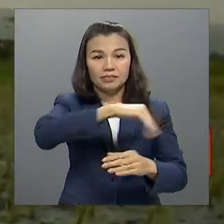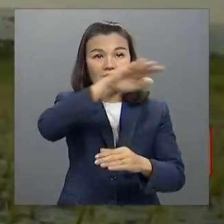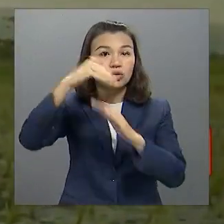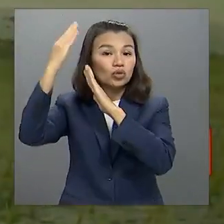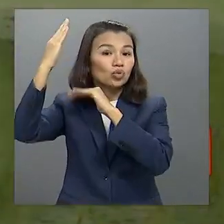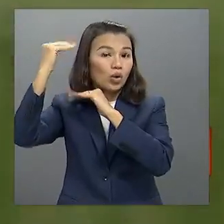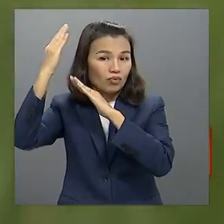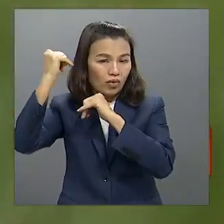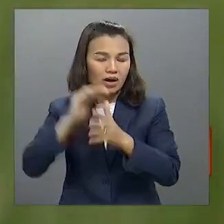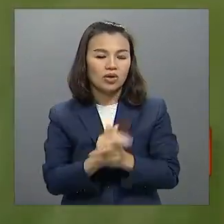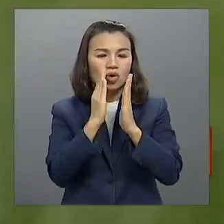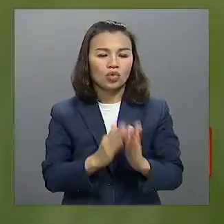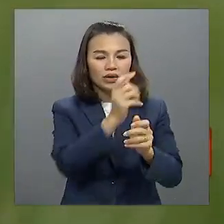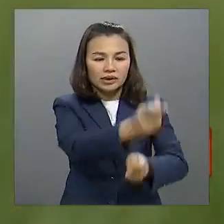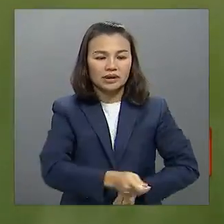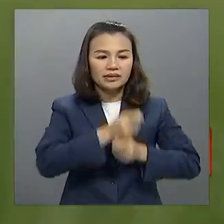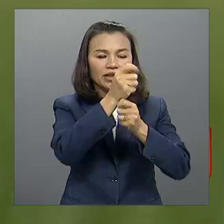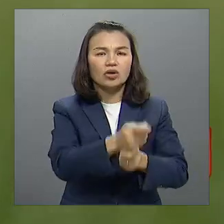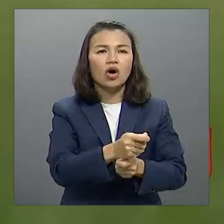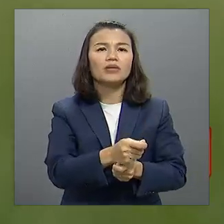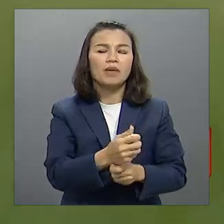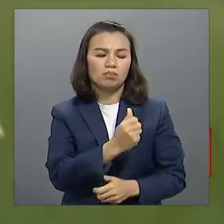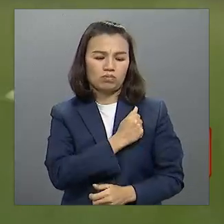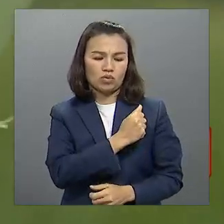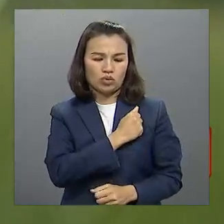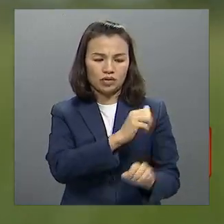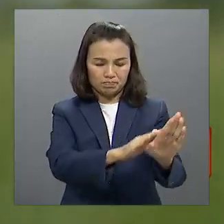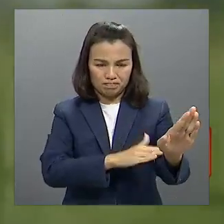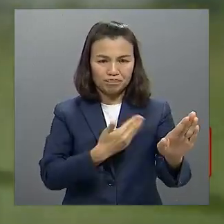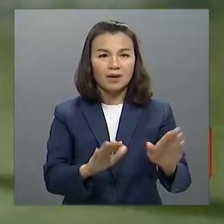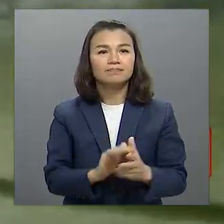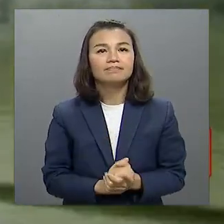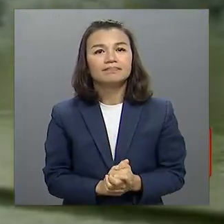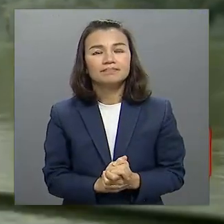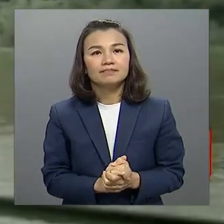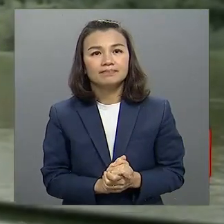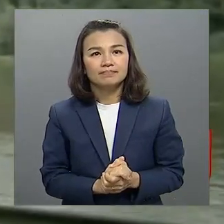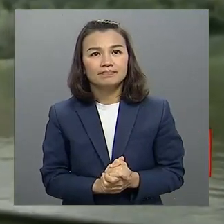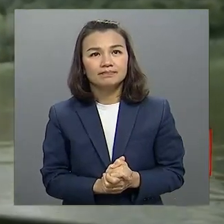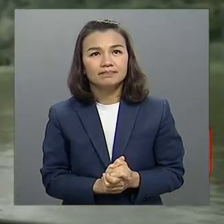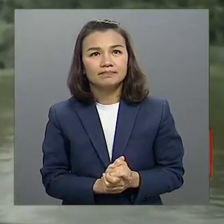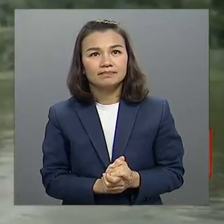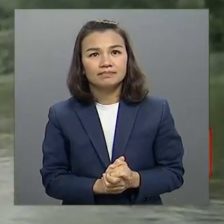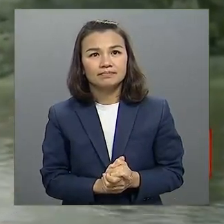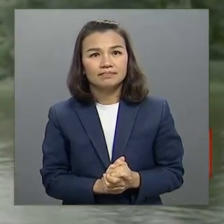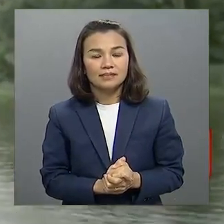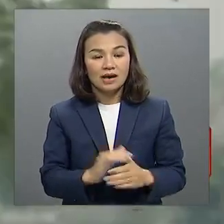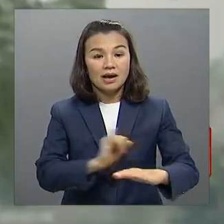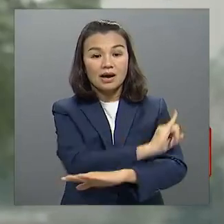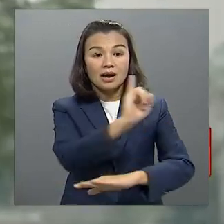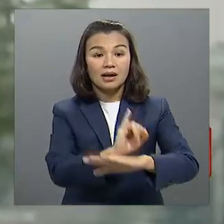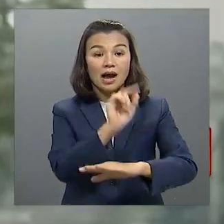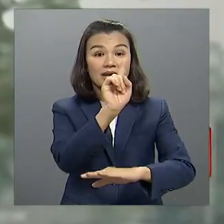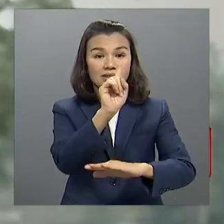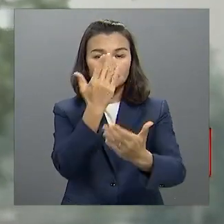นทุกข์เมื่อกล่าวถึง1ไร่1แสนเป็นไปไม่ได้